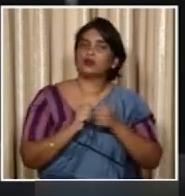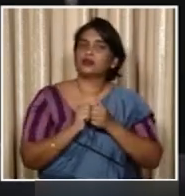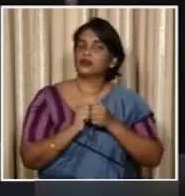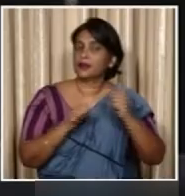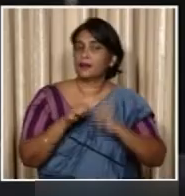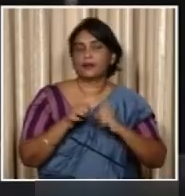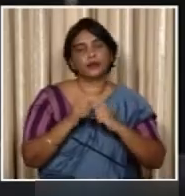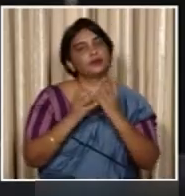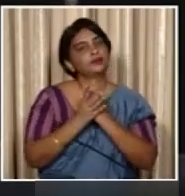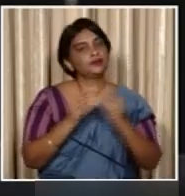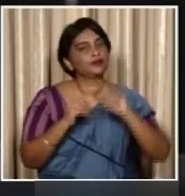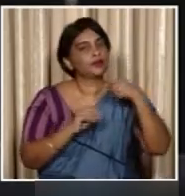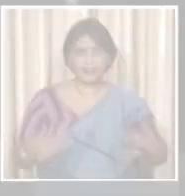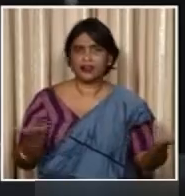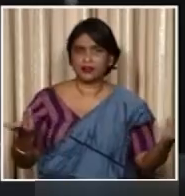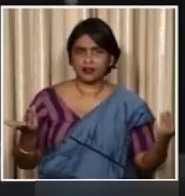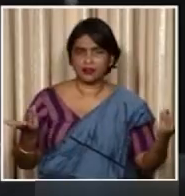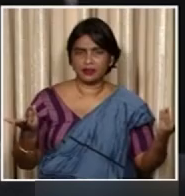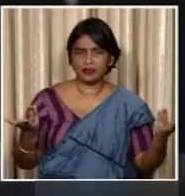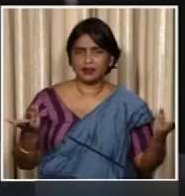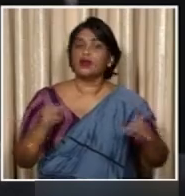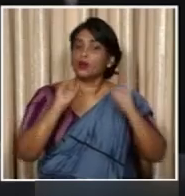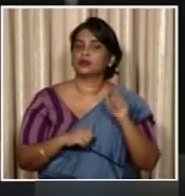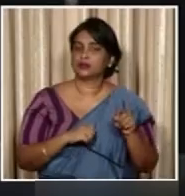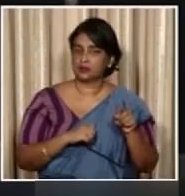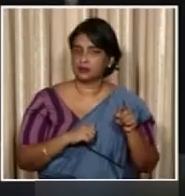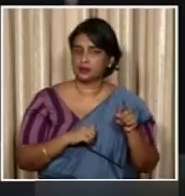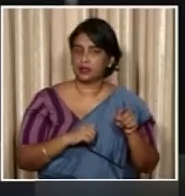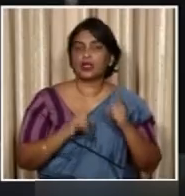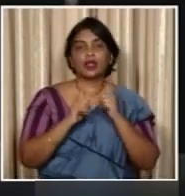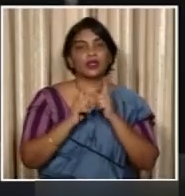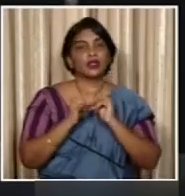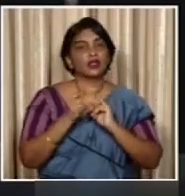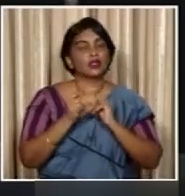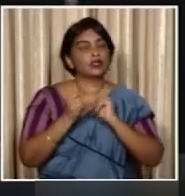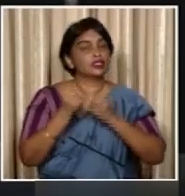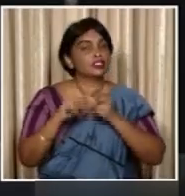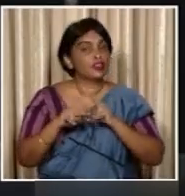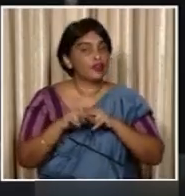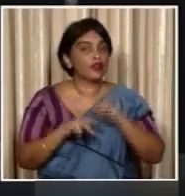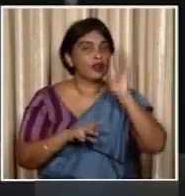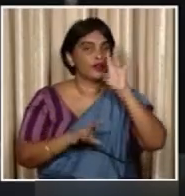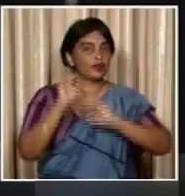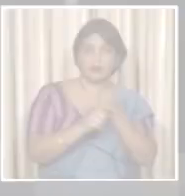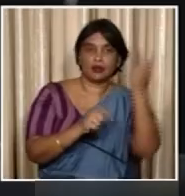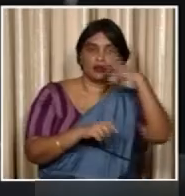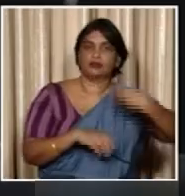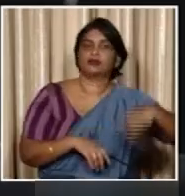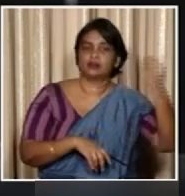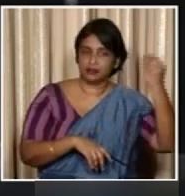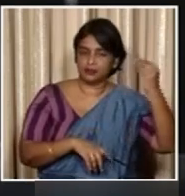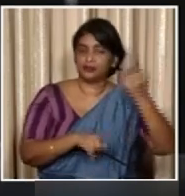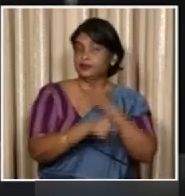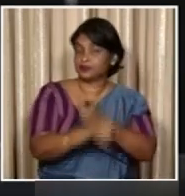ප්‍රශ්න විසඳන්න ලබන අවුරුද්ද ජනවාරි ඉඳලා. එහෙම තියෙන අතරතුර අධ්‍යන කාර්ය මණ්ඩලවට 125කින් අධ්‍යන දීමනා වැඩි කළා. ඒ